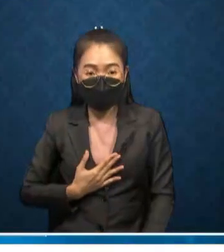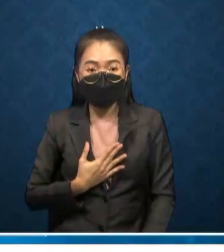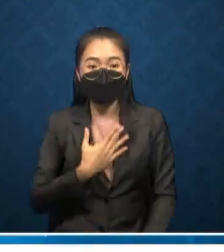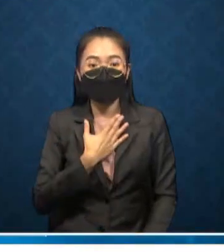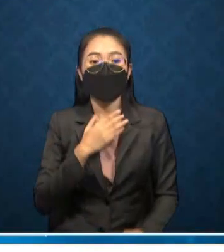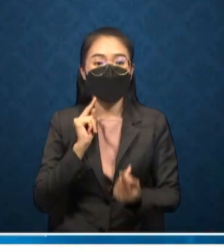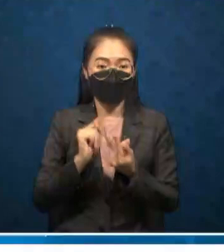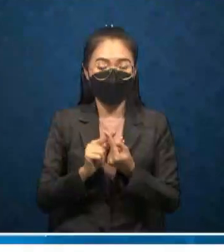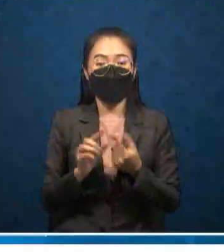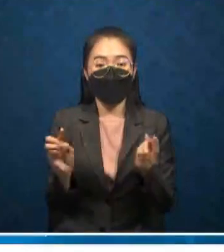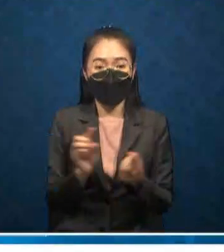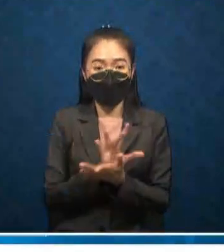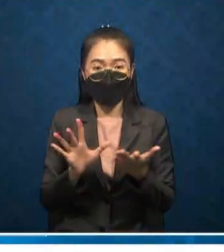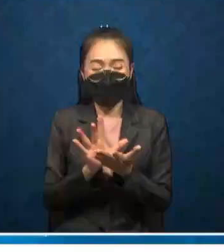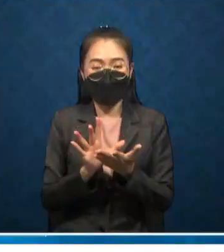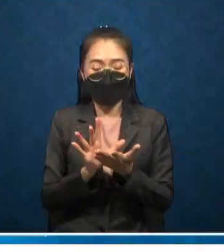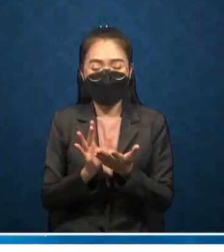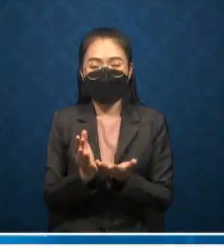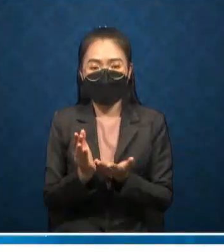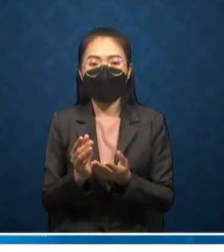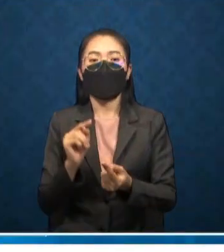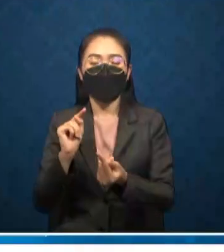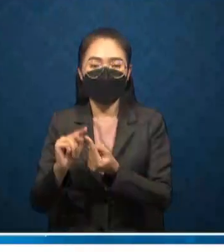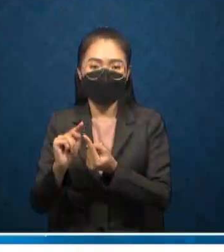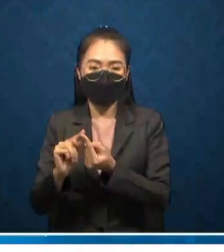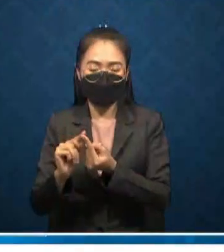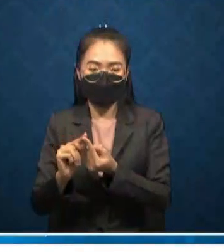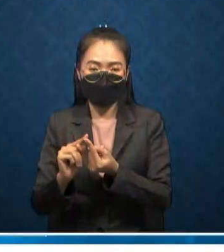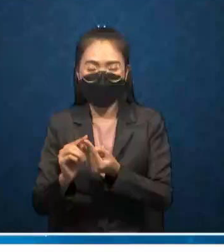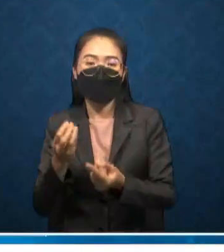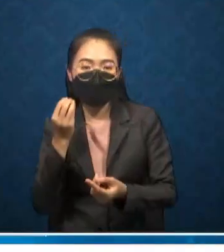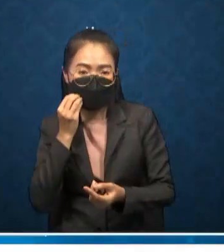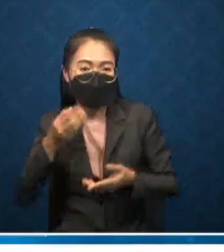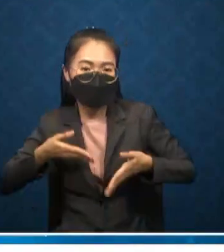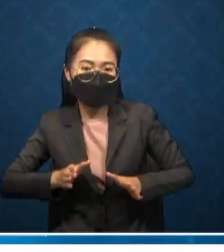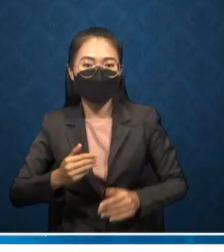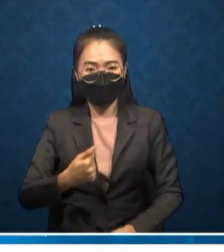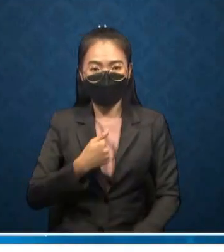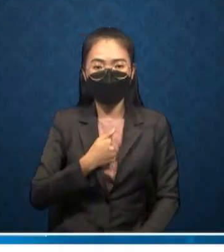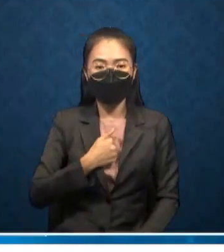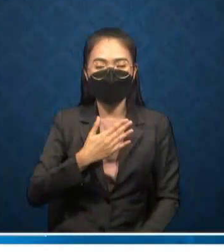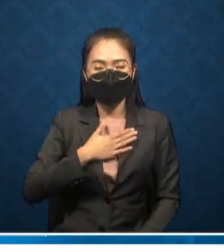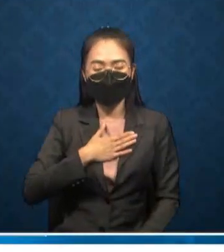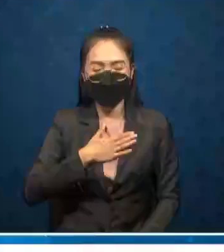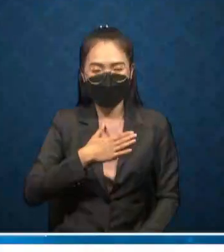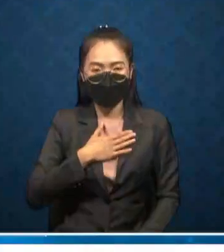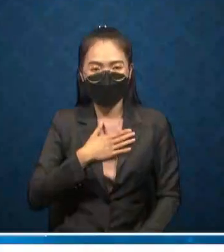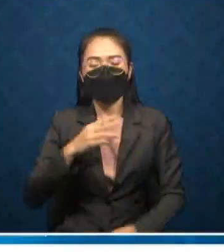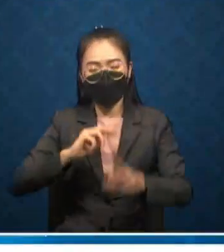ของวัฒนธรรมและภูมิปัญญาของท้องถิ่นนำไปสู่การสรวงแขนและอนุรักษ์